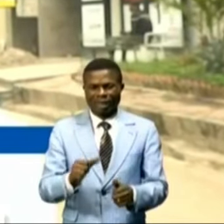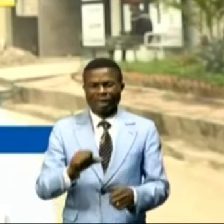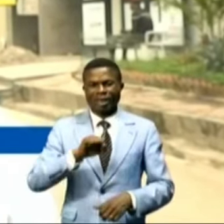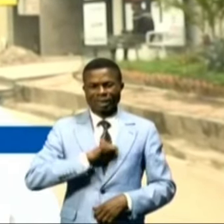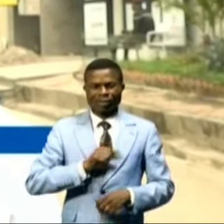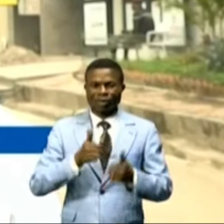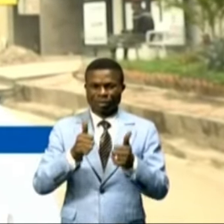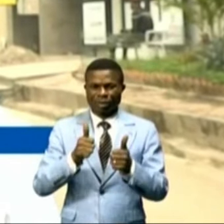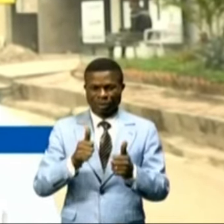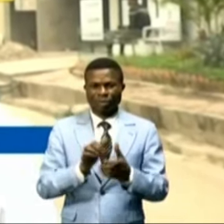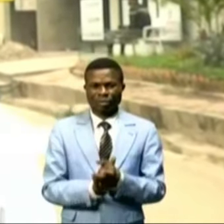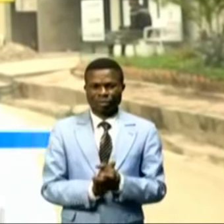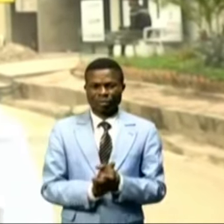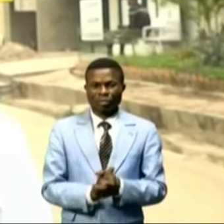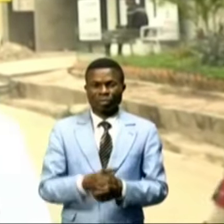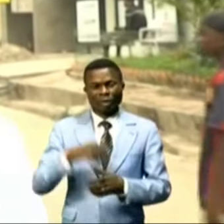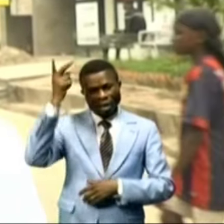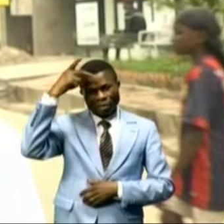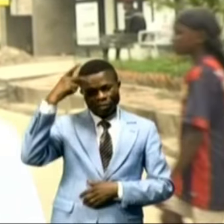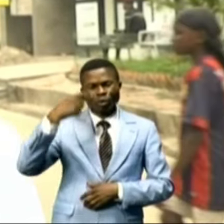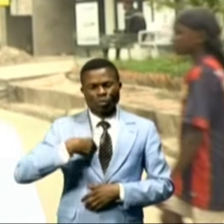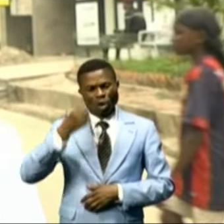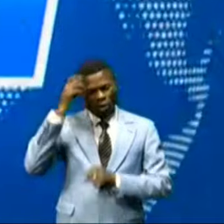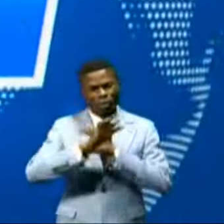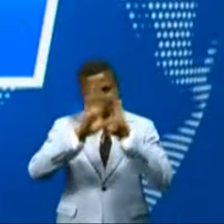surtout la philosophie. J'ai vraiment aimé.